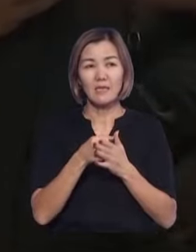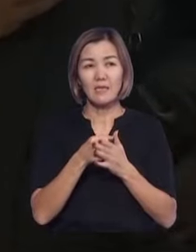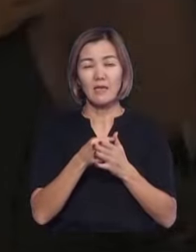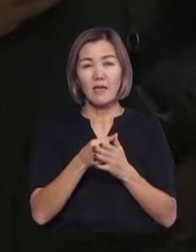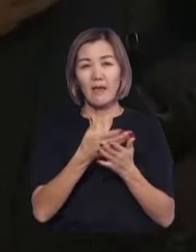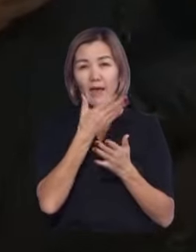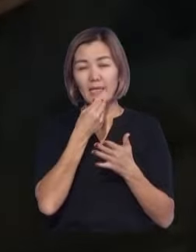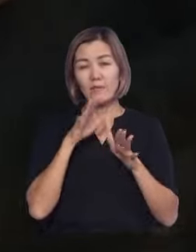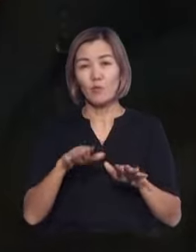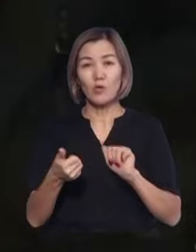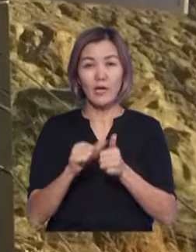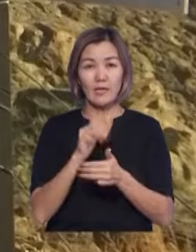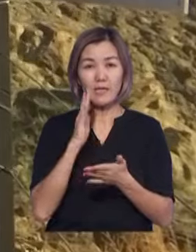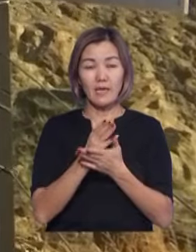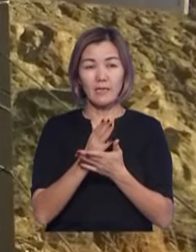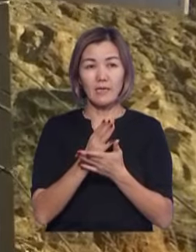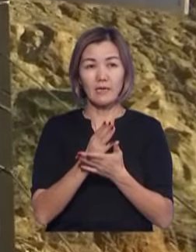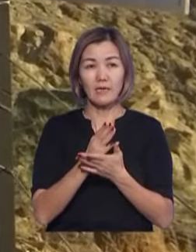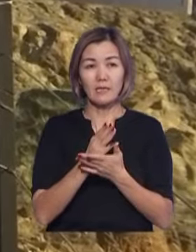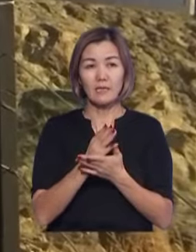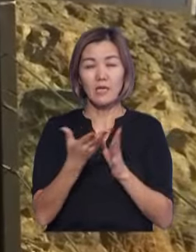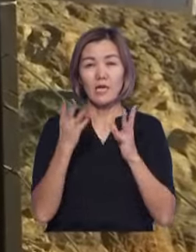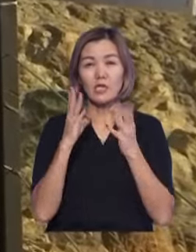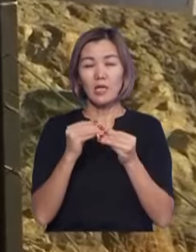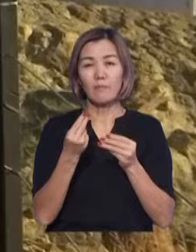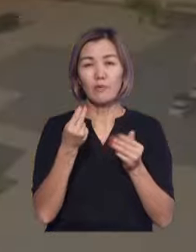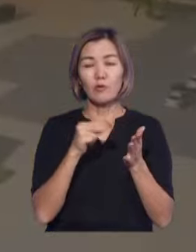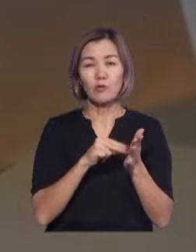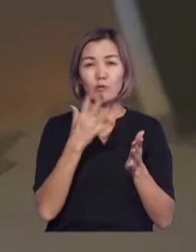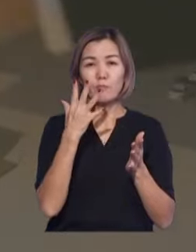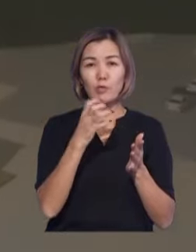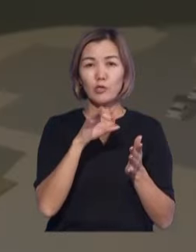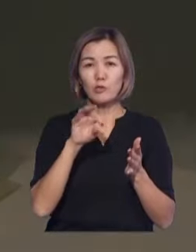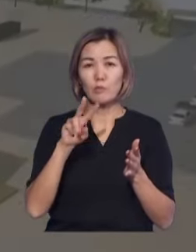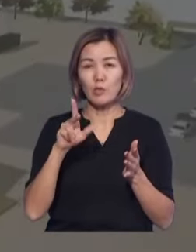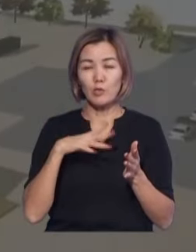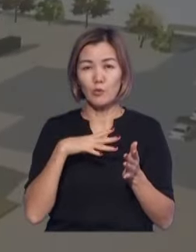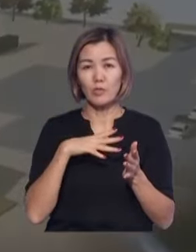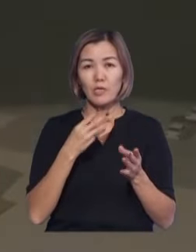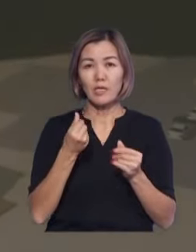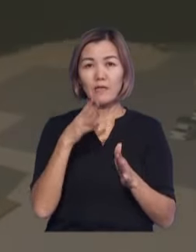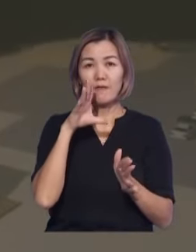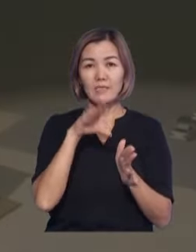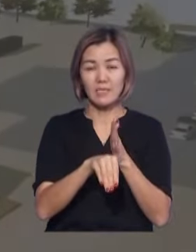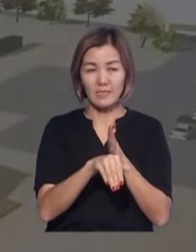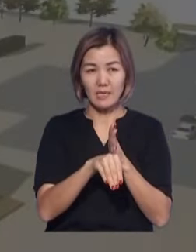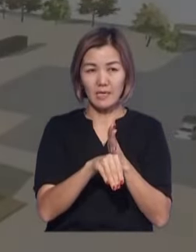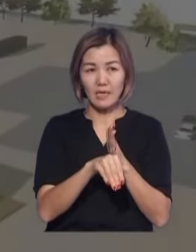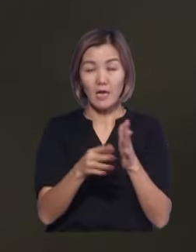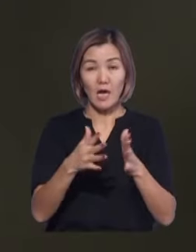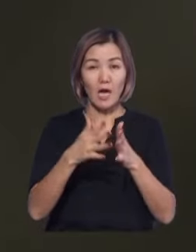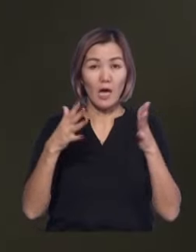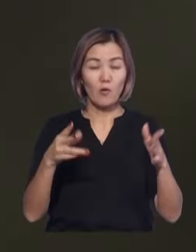күйге енгізбек. Айтуларынша қарашат қалға жалпы құны 500 миллион теңге шамасында инвестиция құйып,